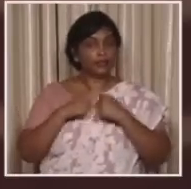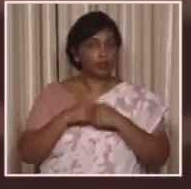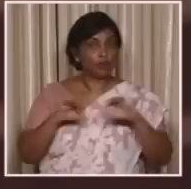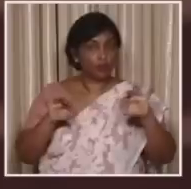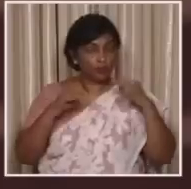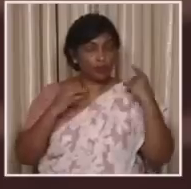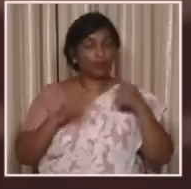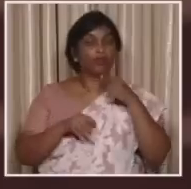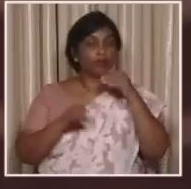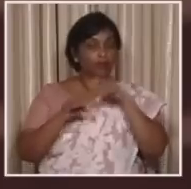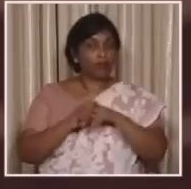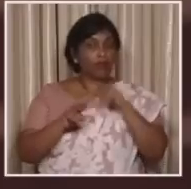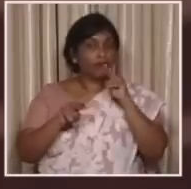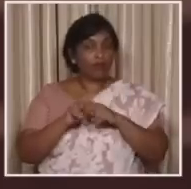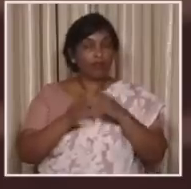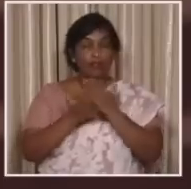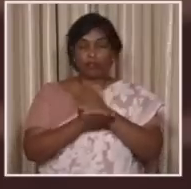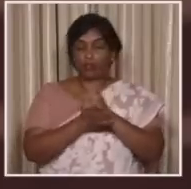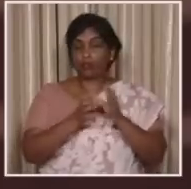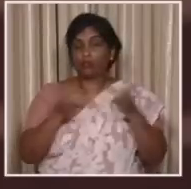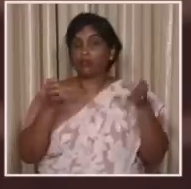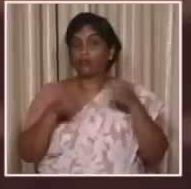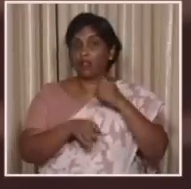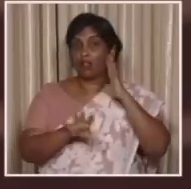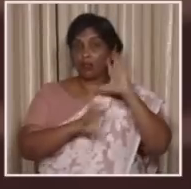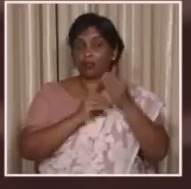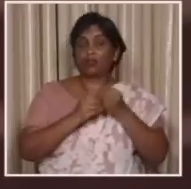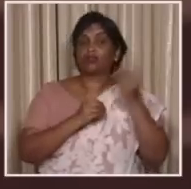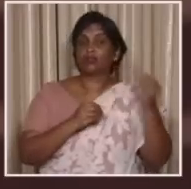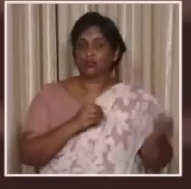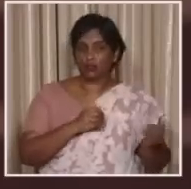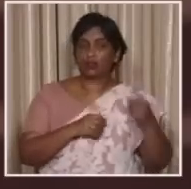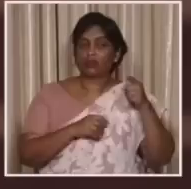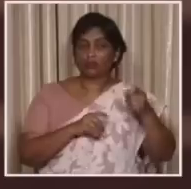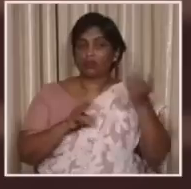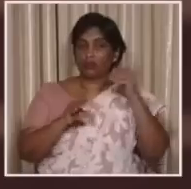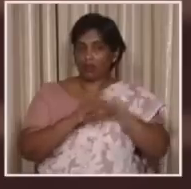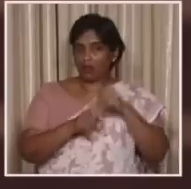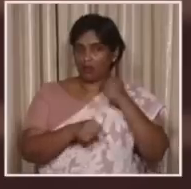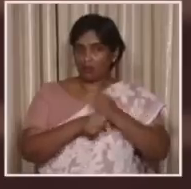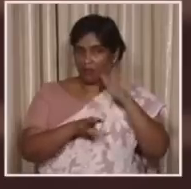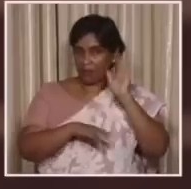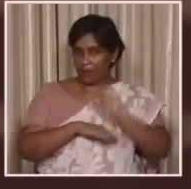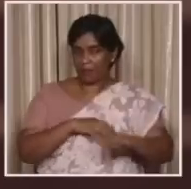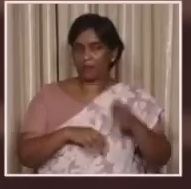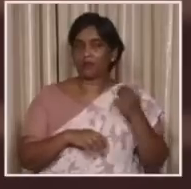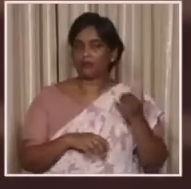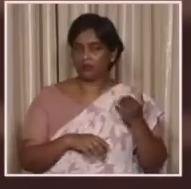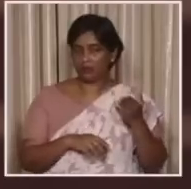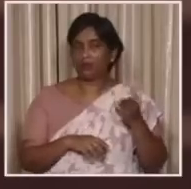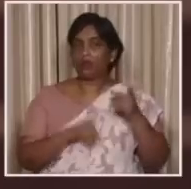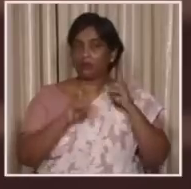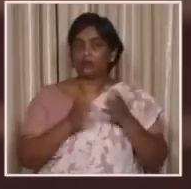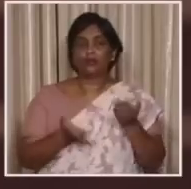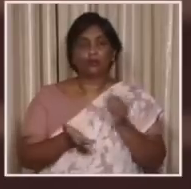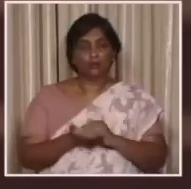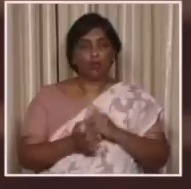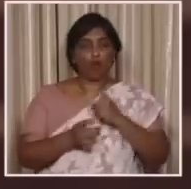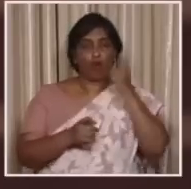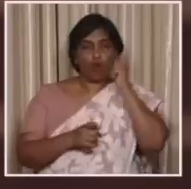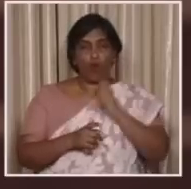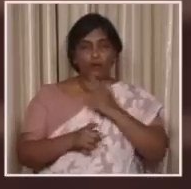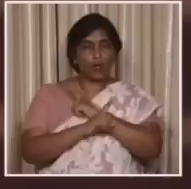ඒ LTT එක හිතවත් කණ්ඩායම කැඩිලා ඇවිල්ලා ආණ්ඩුවට තොරතුරු දීපු හින්දා. එදා ඔබතුමාලගේ ආණ්ඩුව කාලේ කරේ. එතකොට තව තව කොටිය කියන්න